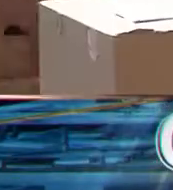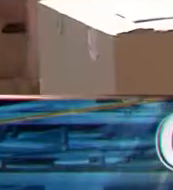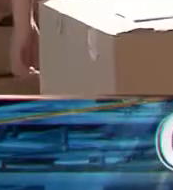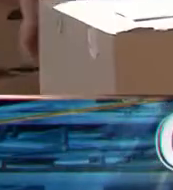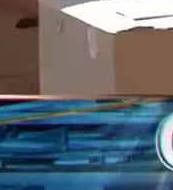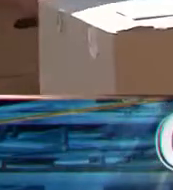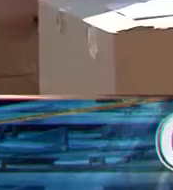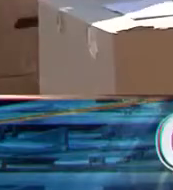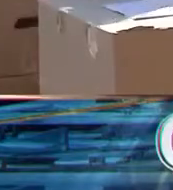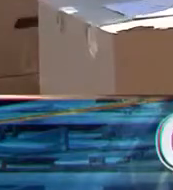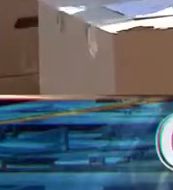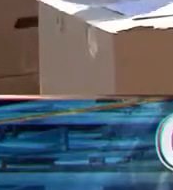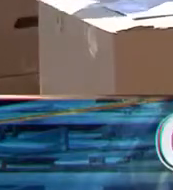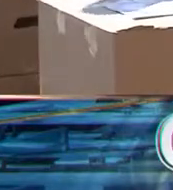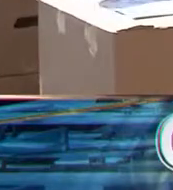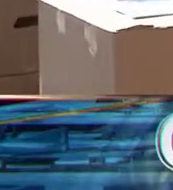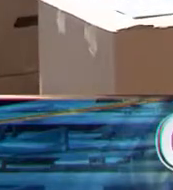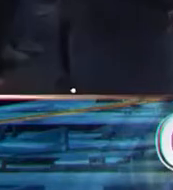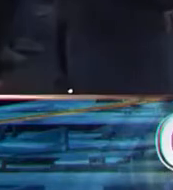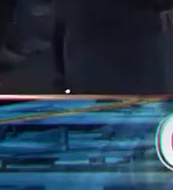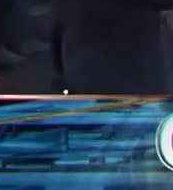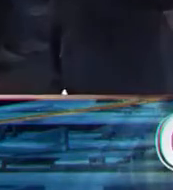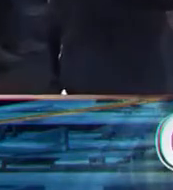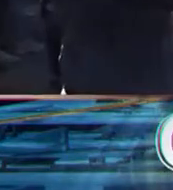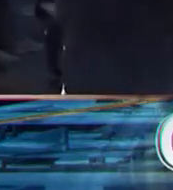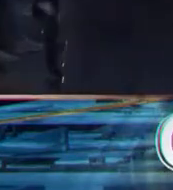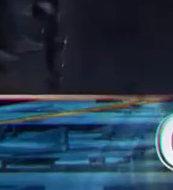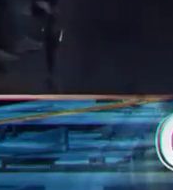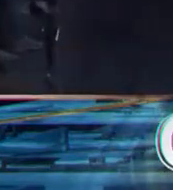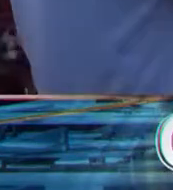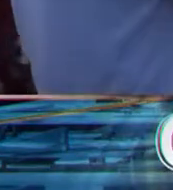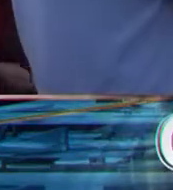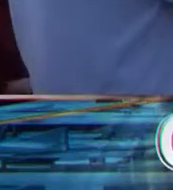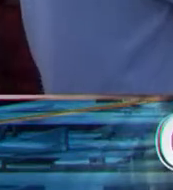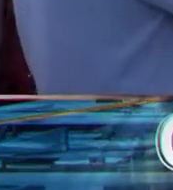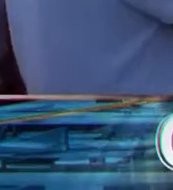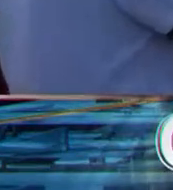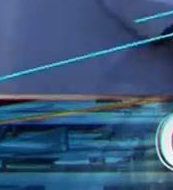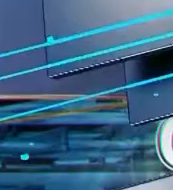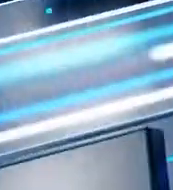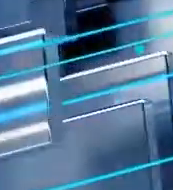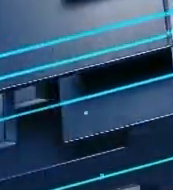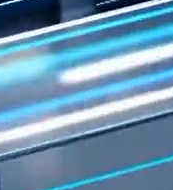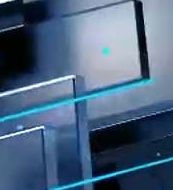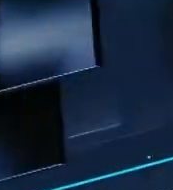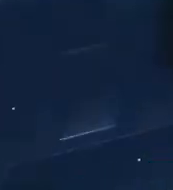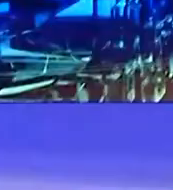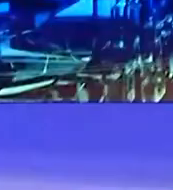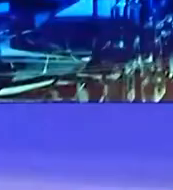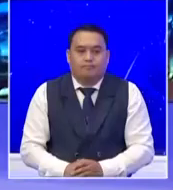Более 500 нуждающихся семей областного центра получили материальную помощь в виде товаров первой необходимости.